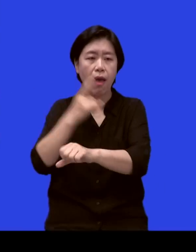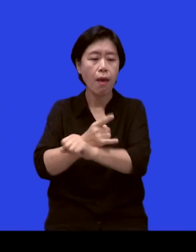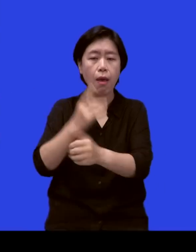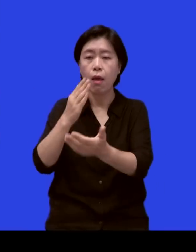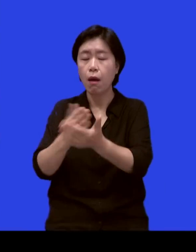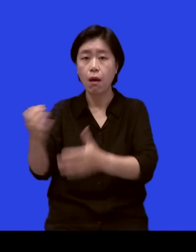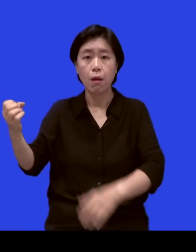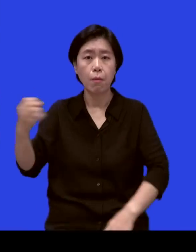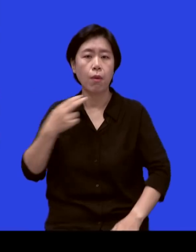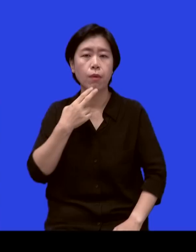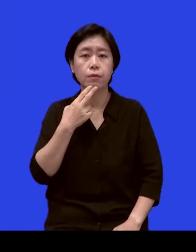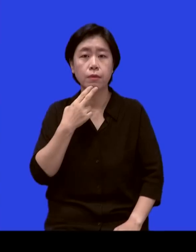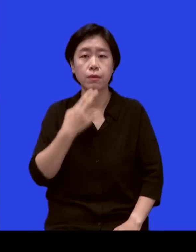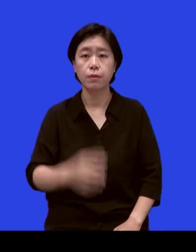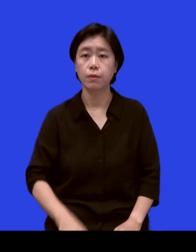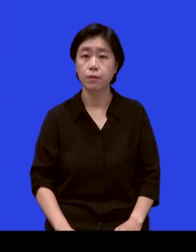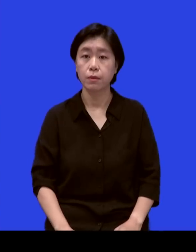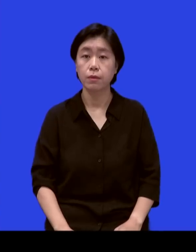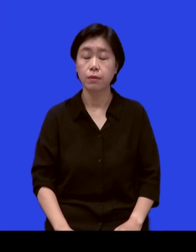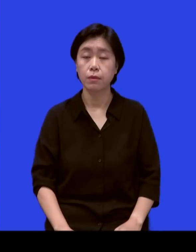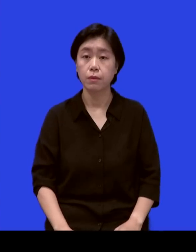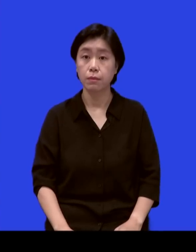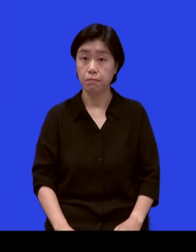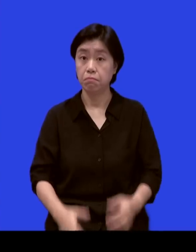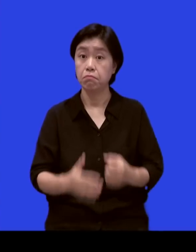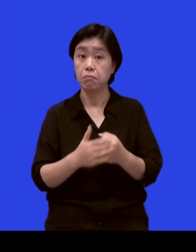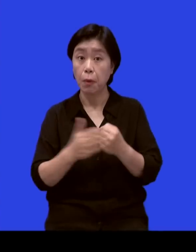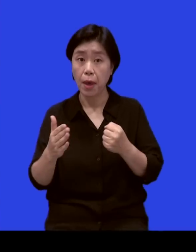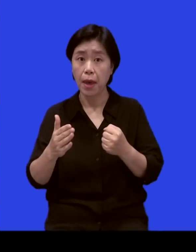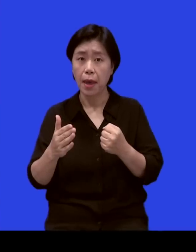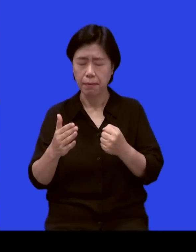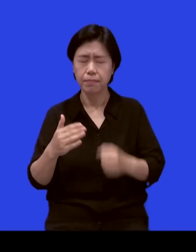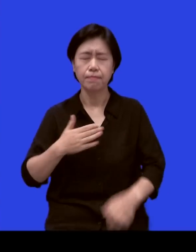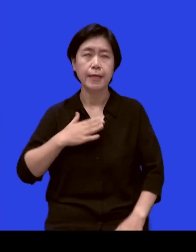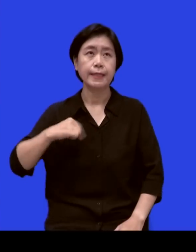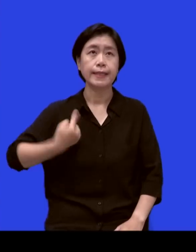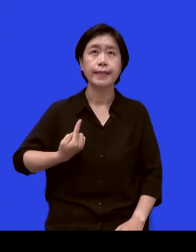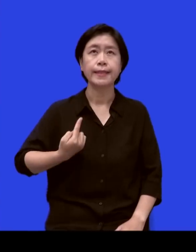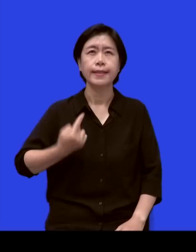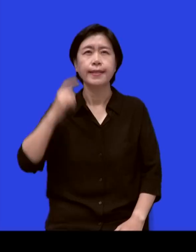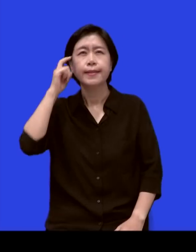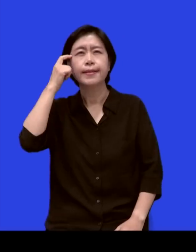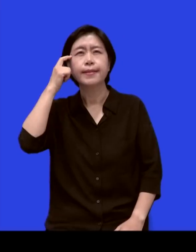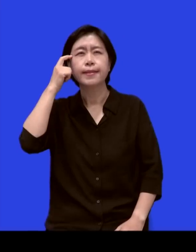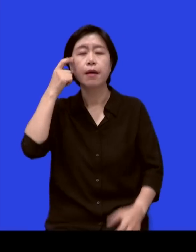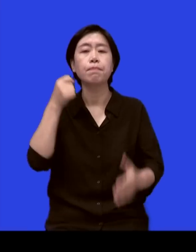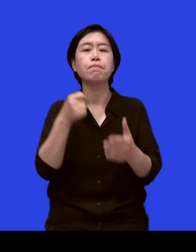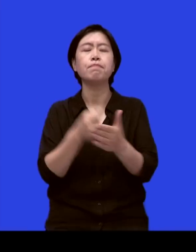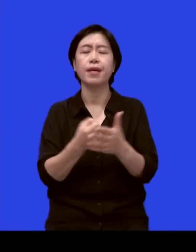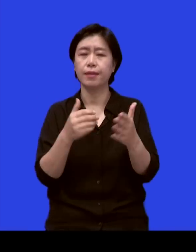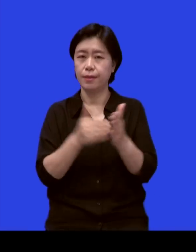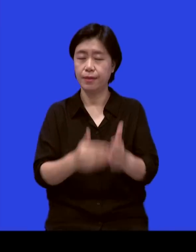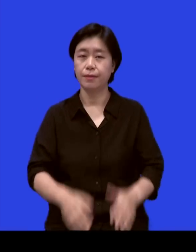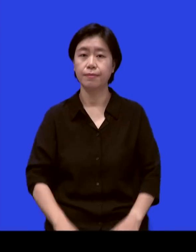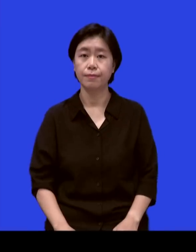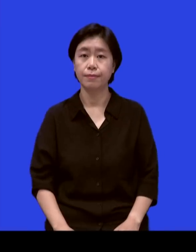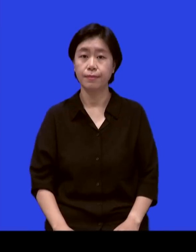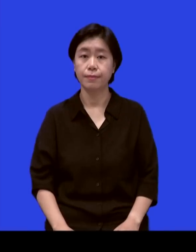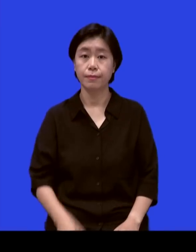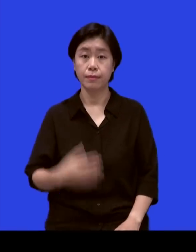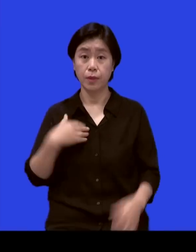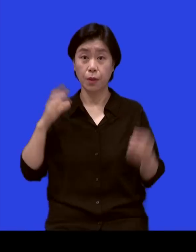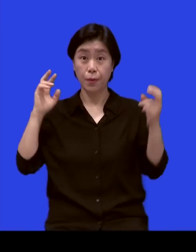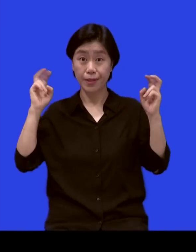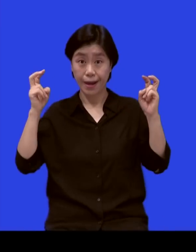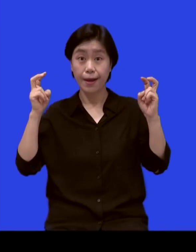느낌도 없었고 예. 그래서 제가 그냥 오로지 제 선택인 거예요. 이제. 그래서 제가 이제 그때 당시엔 저희 회사도